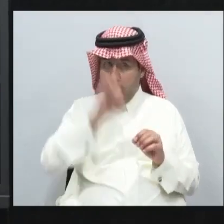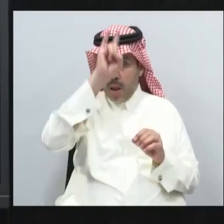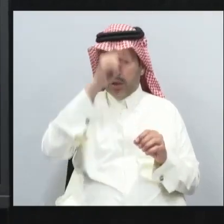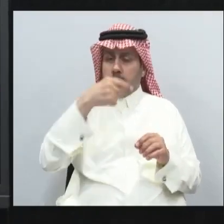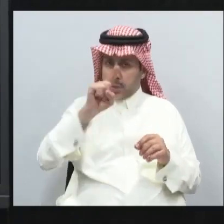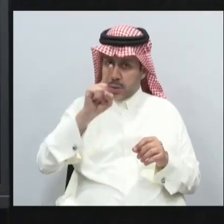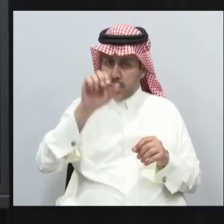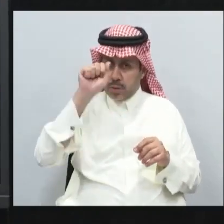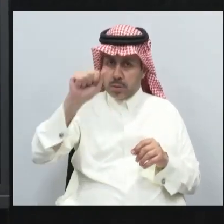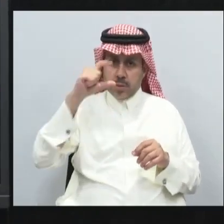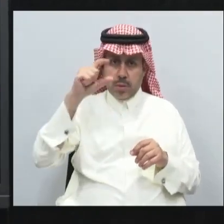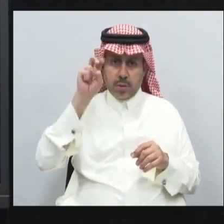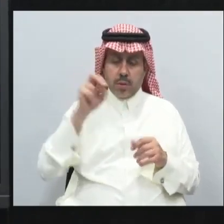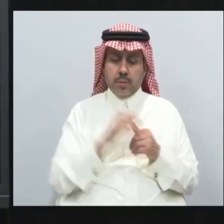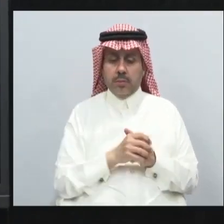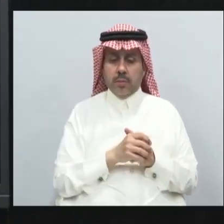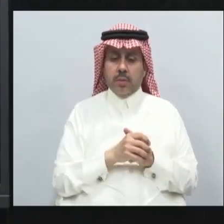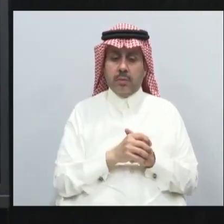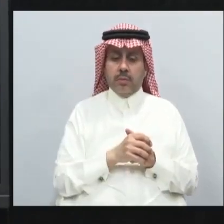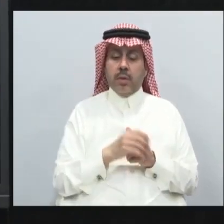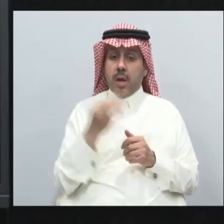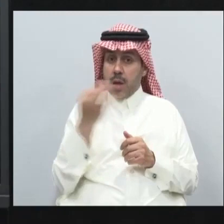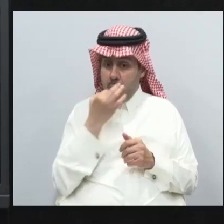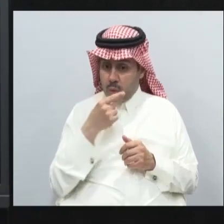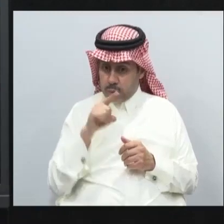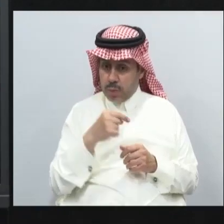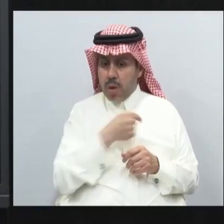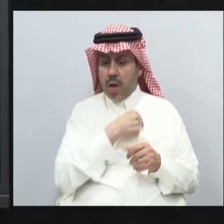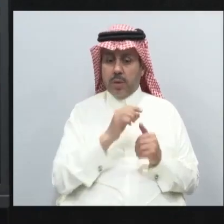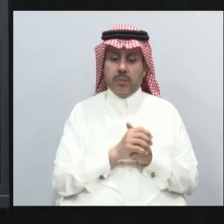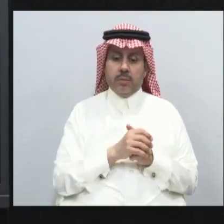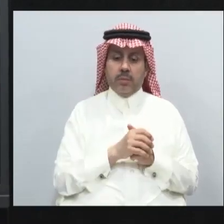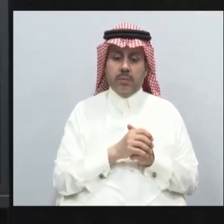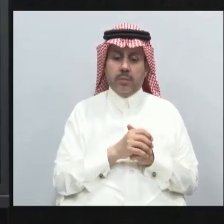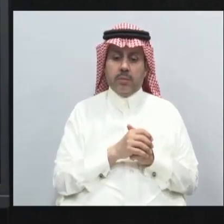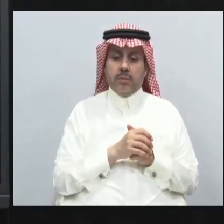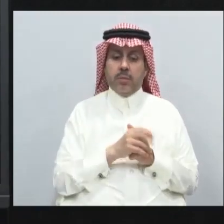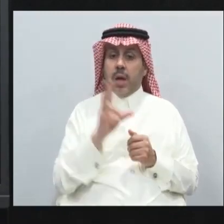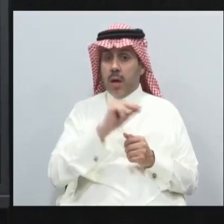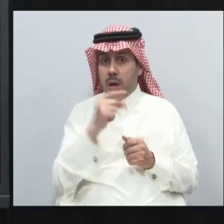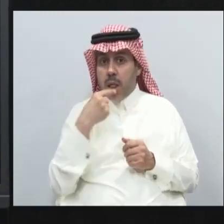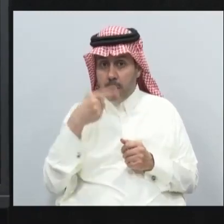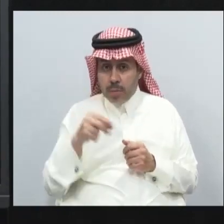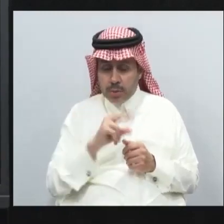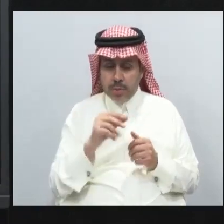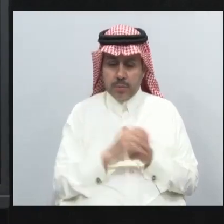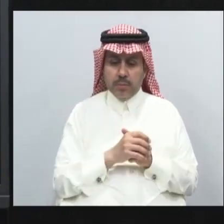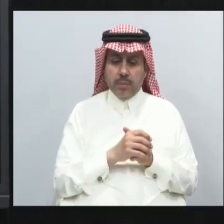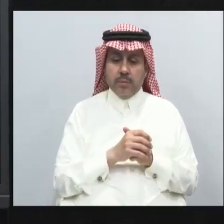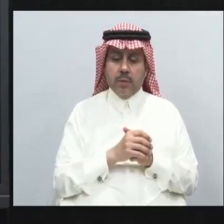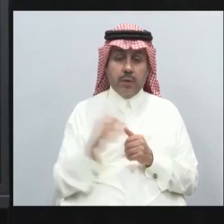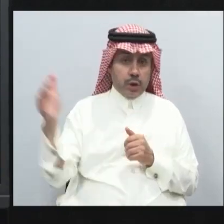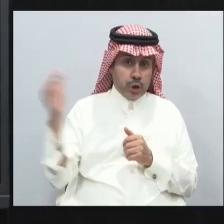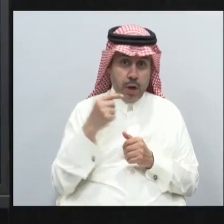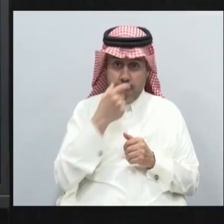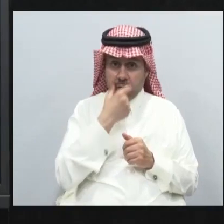وتصدق هذه الكلمه صدقا وهو ان يقولها صادقا من قلبه فيطابق قلبه لسانه فقد ورد عن